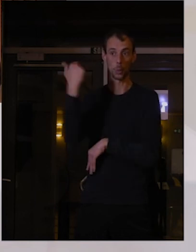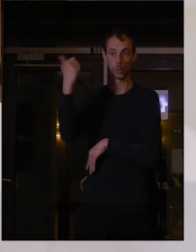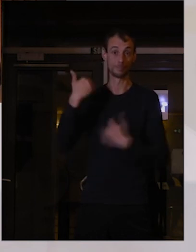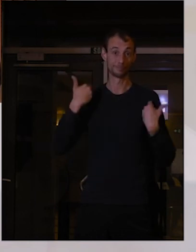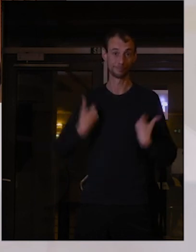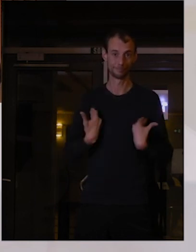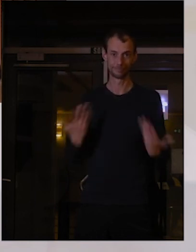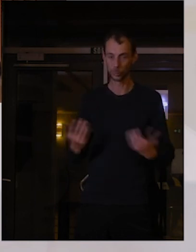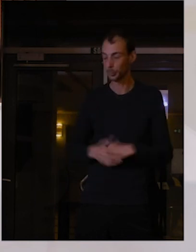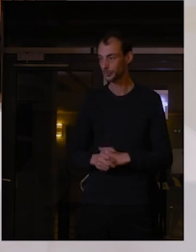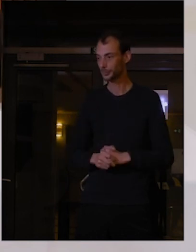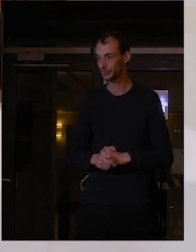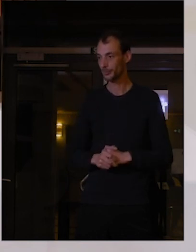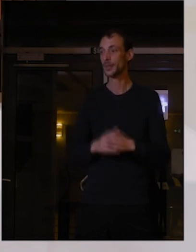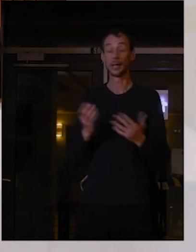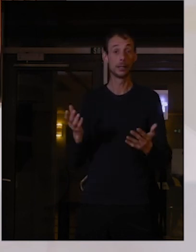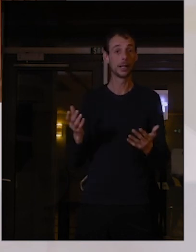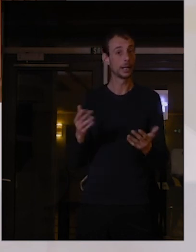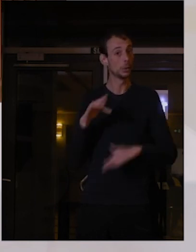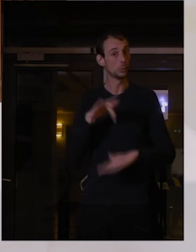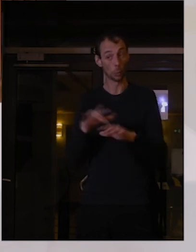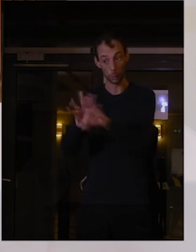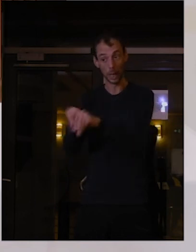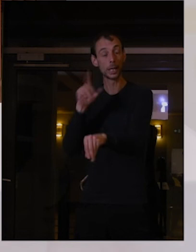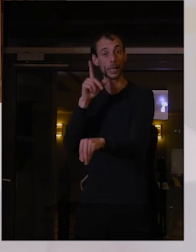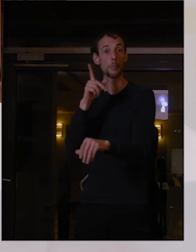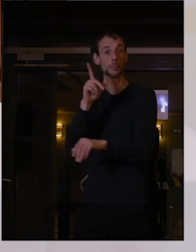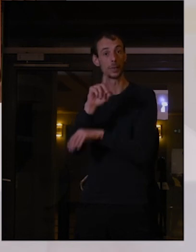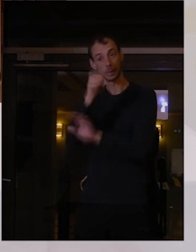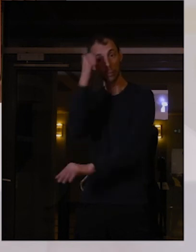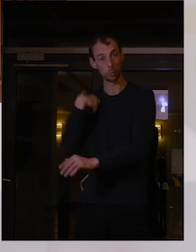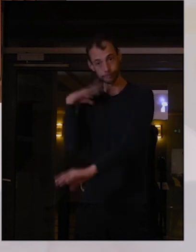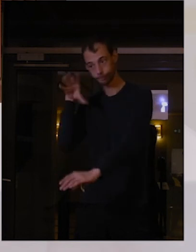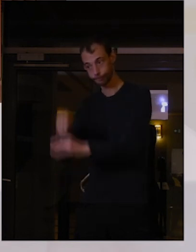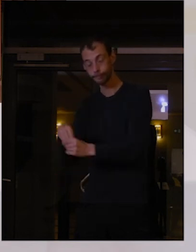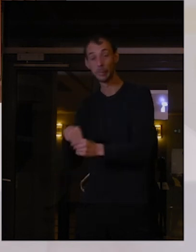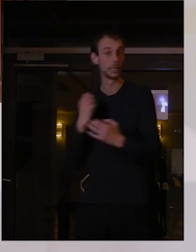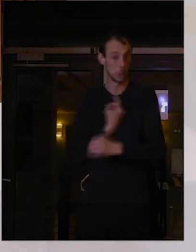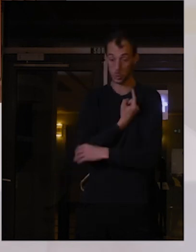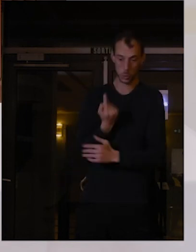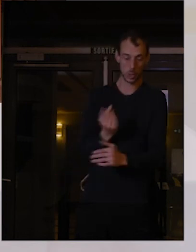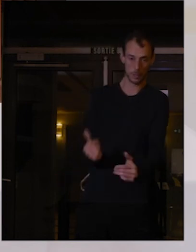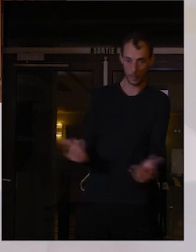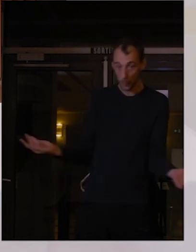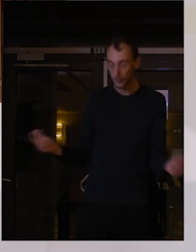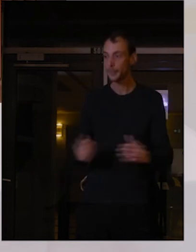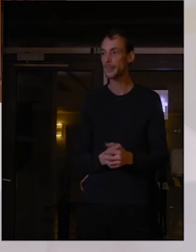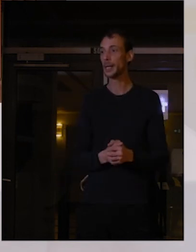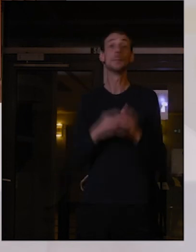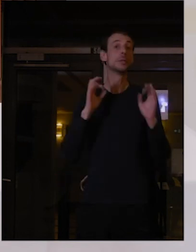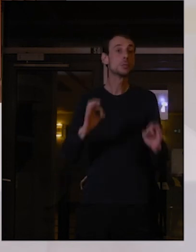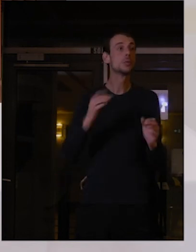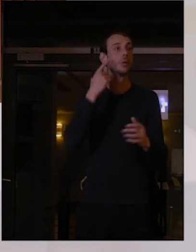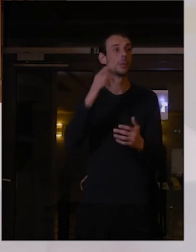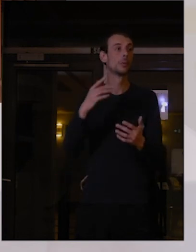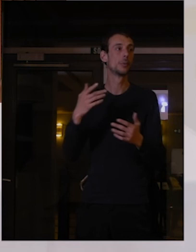mais j'ai joué avec l'équipe de garçons, mais j'étais la seule. Donc, pour tout ce qui était